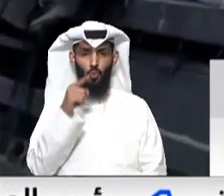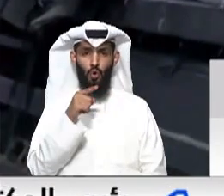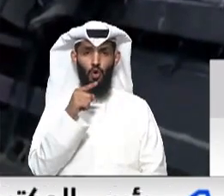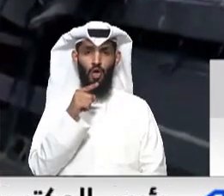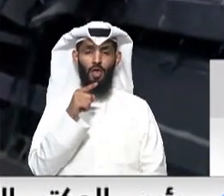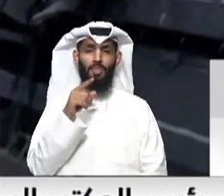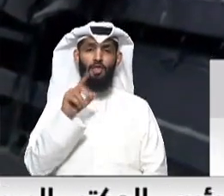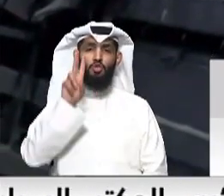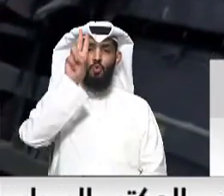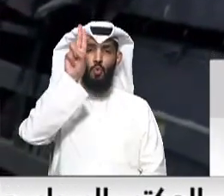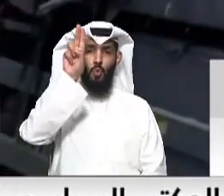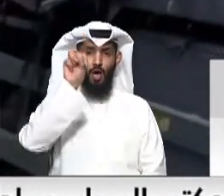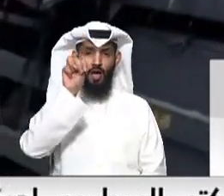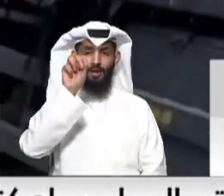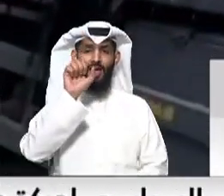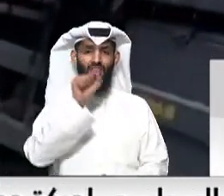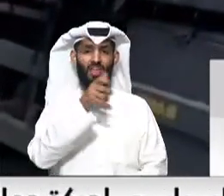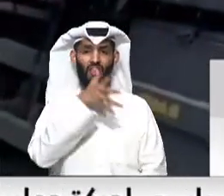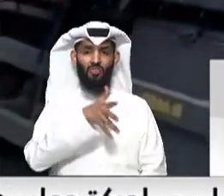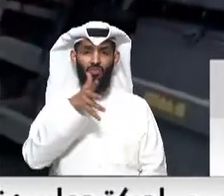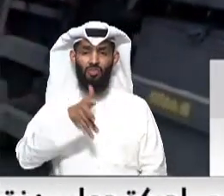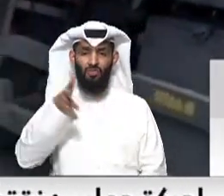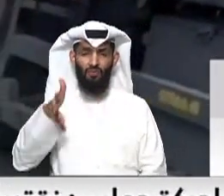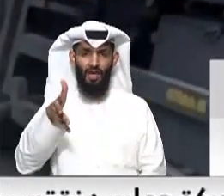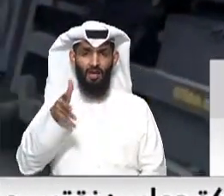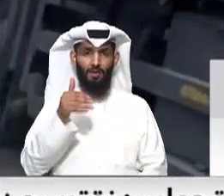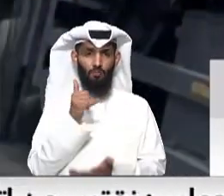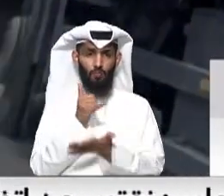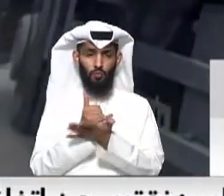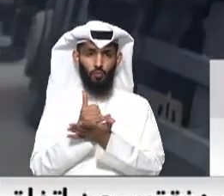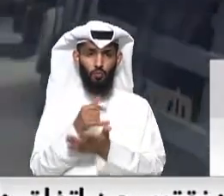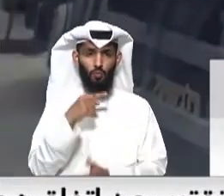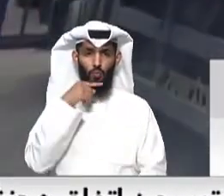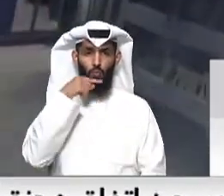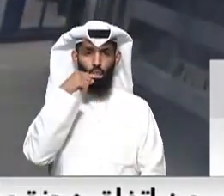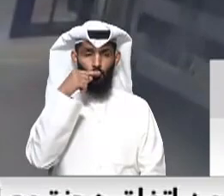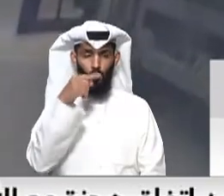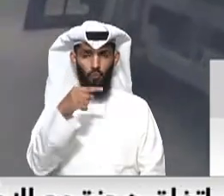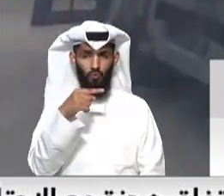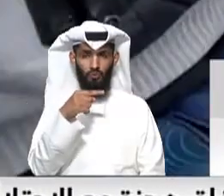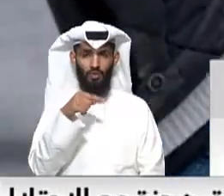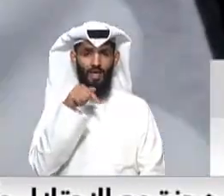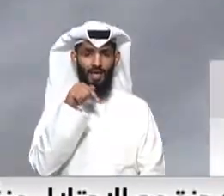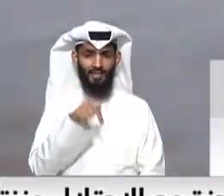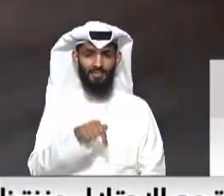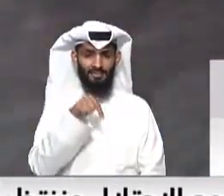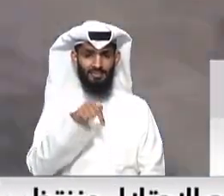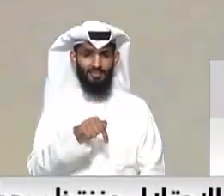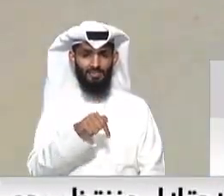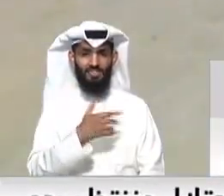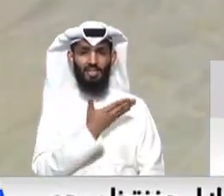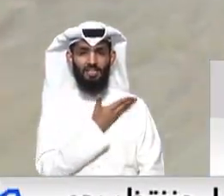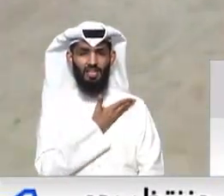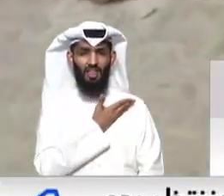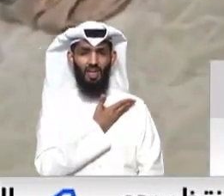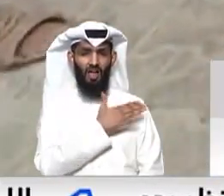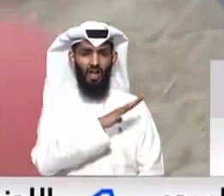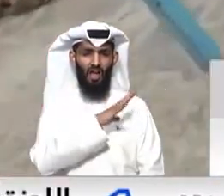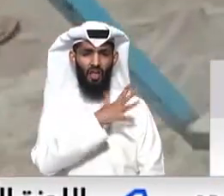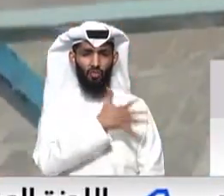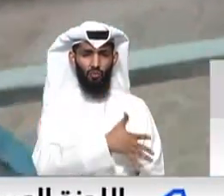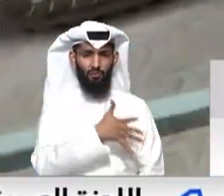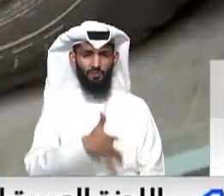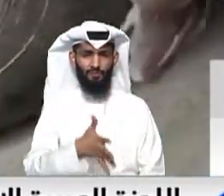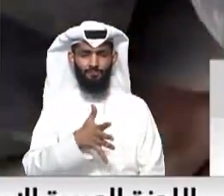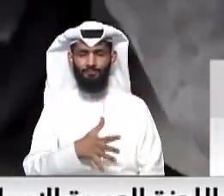الأمم المتحدة للطفولة اليونيسيف توبي فريكر إن وضع الأطفال في قطاع غزة مؤسف